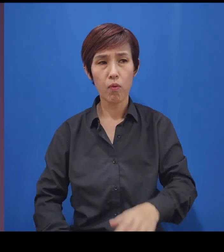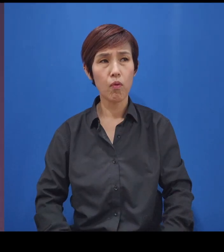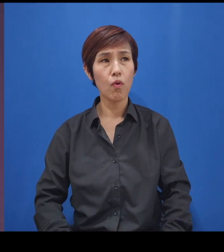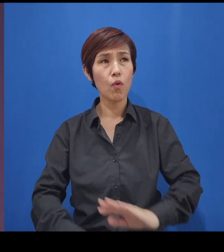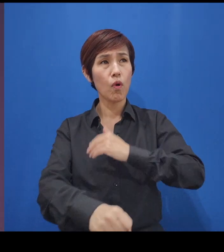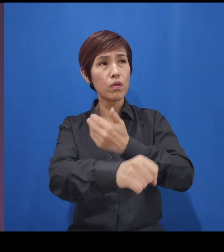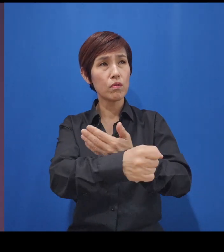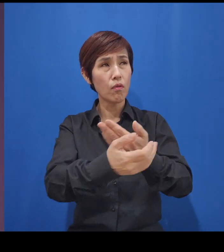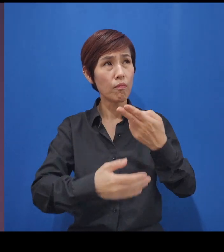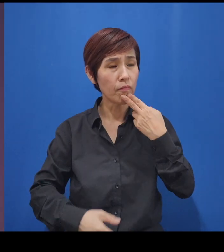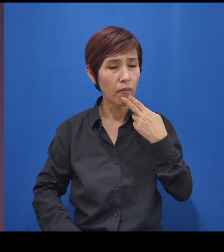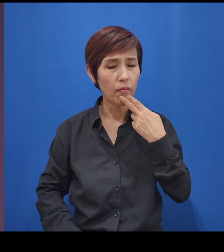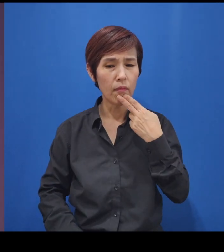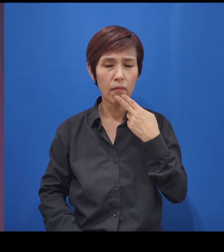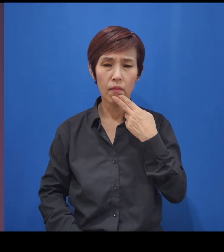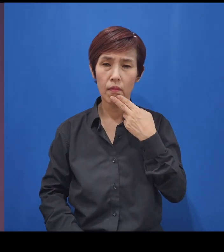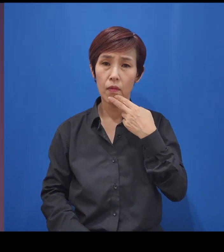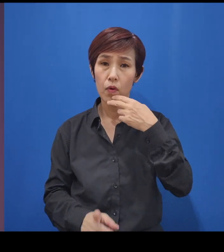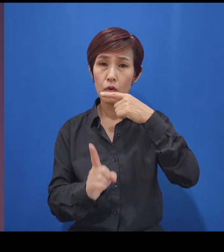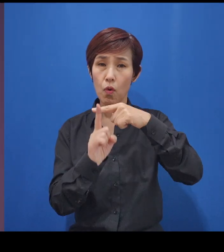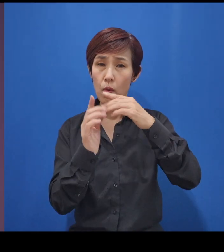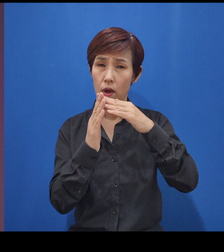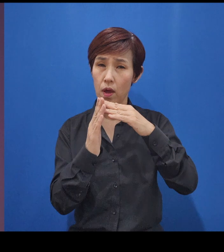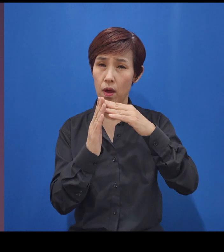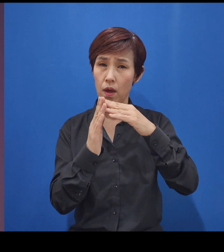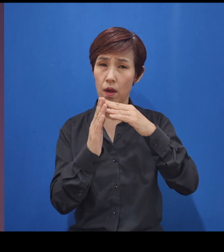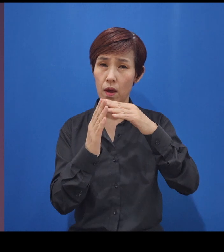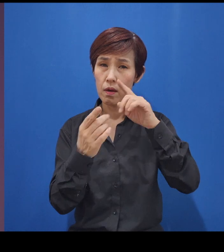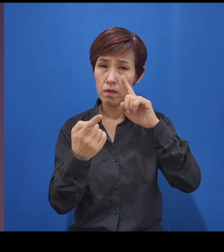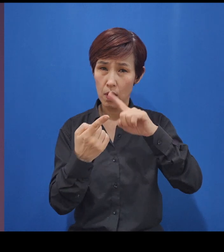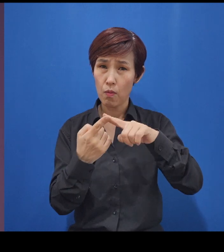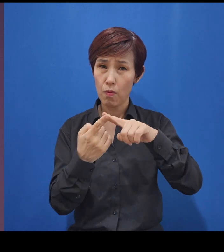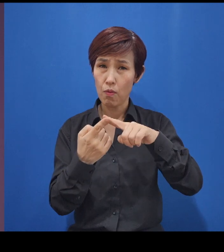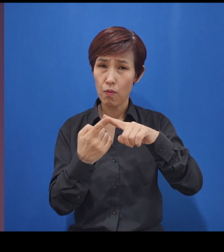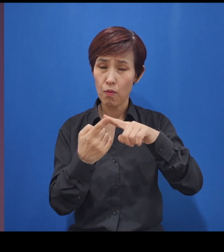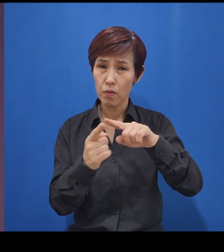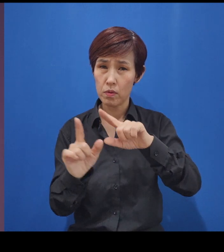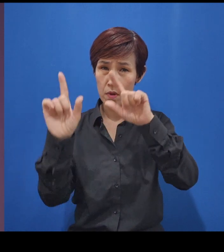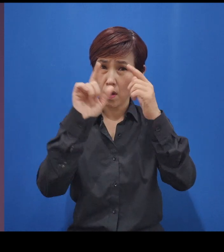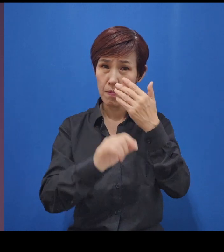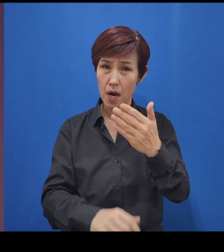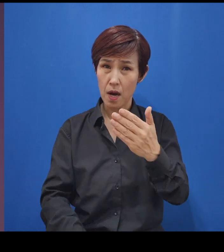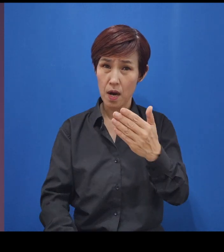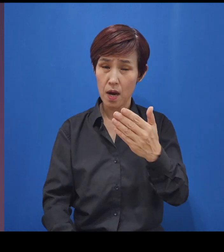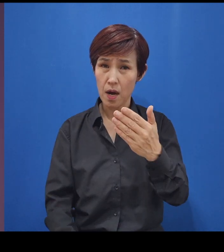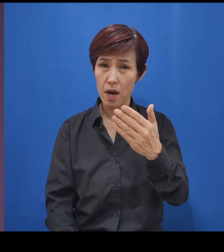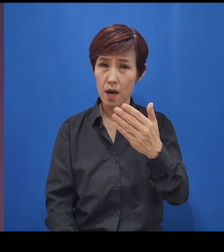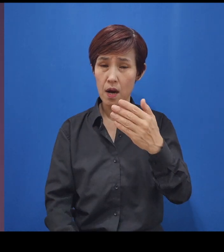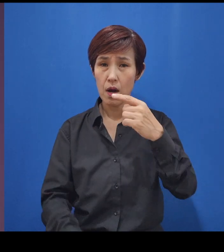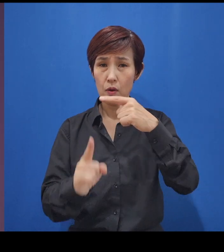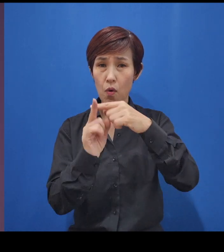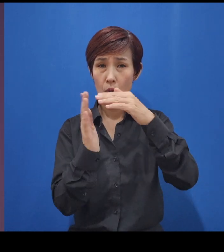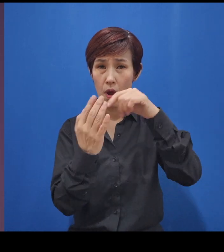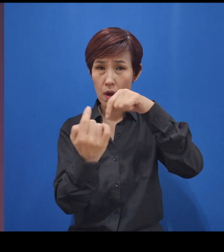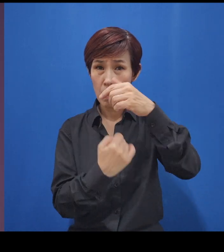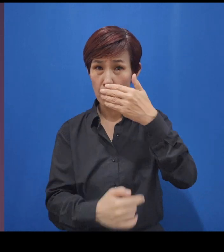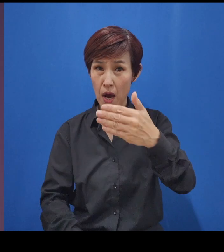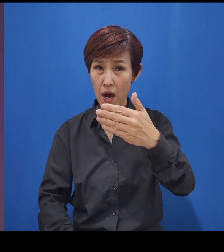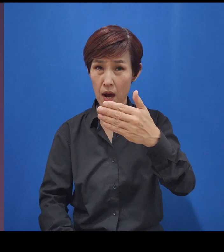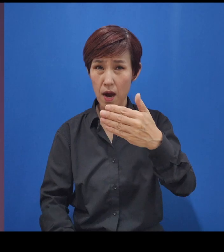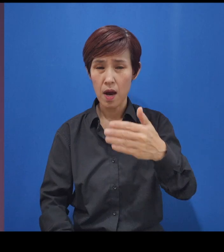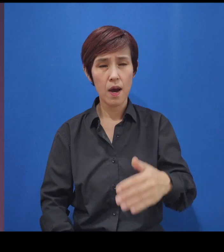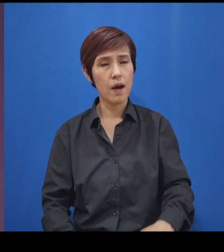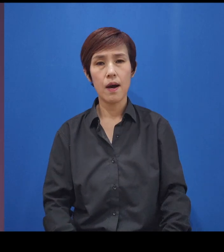채로 교회로 살아갈 수 있을까요? 이 채로 교회를 이길 수 있을까요? 그런데 그들은